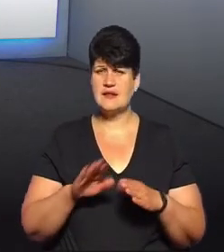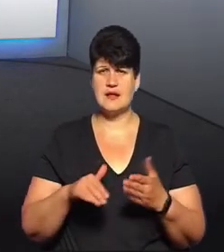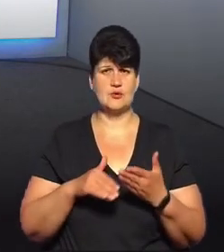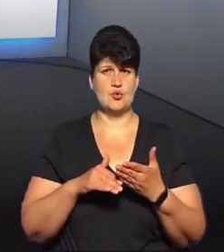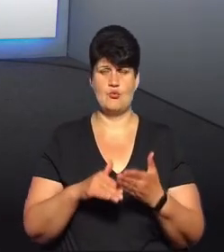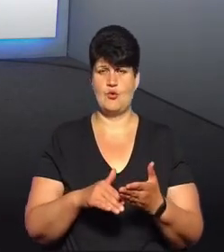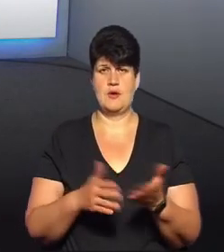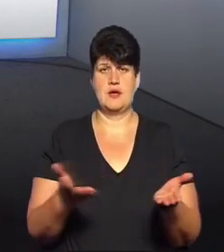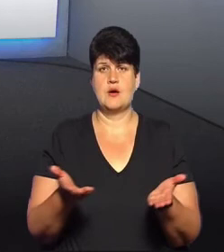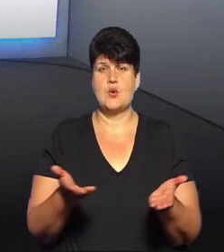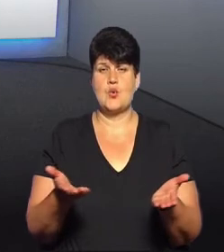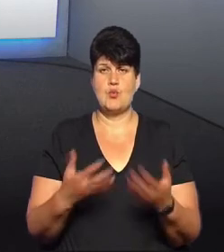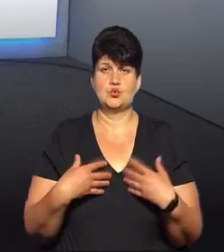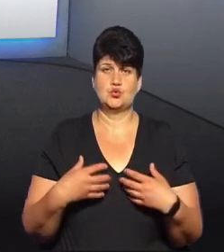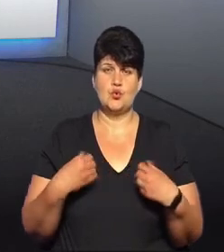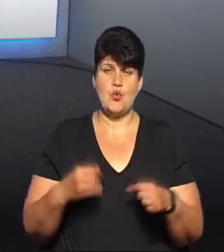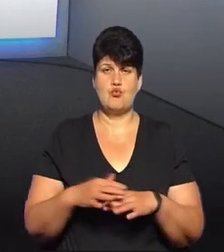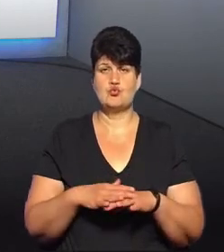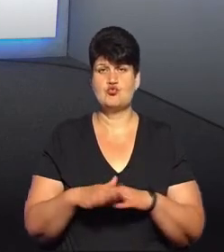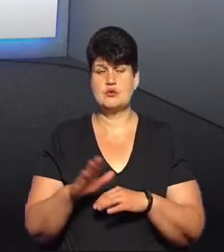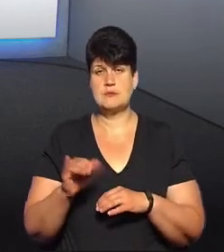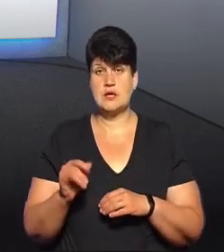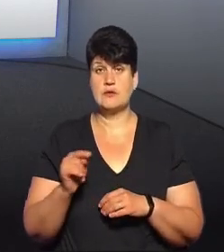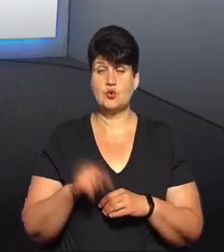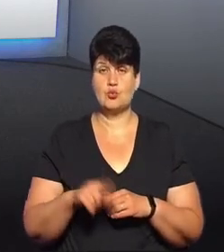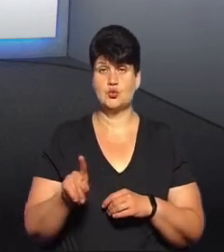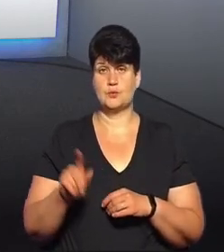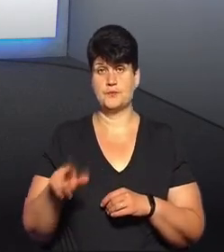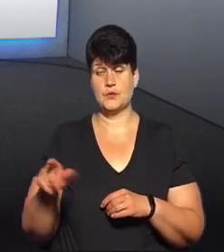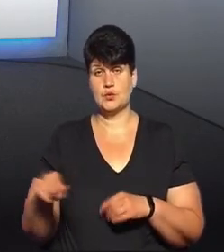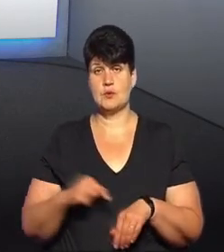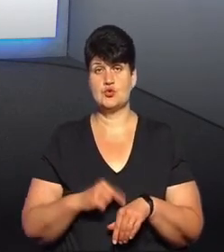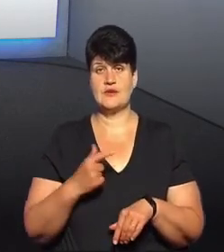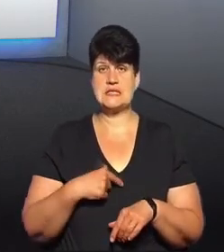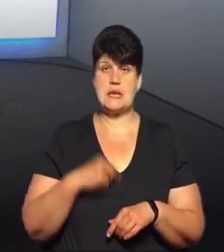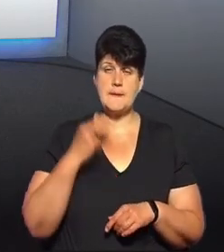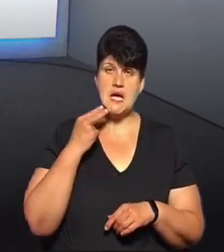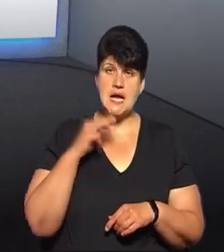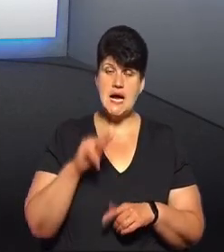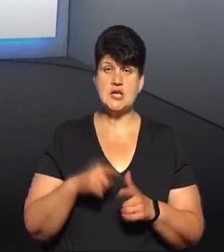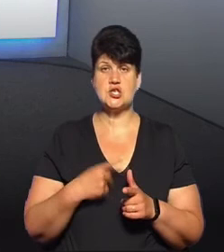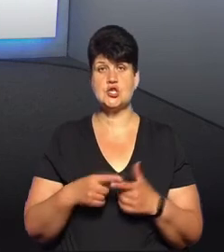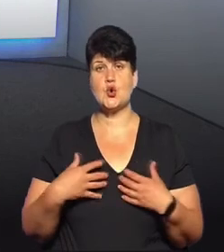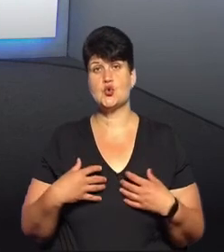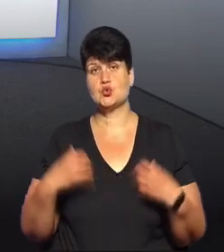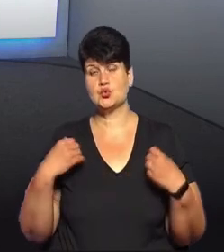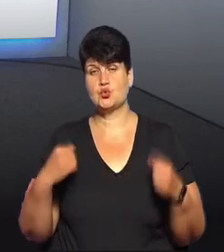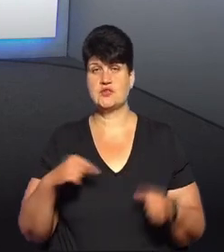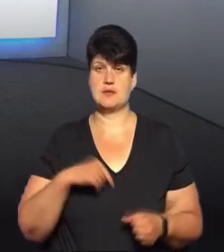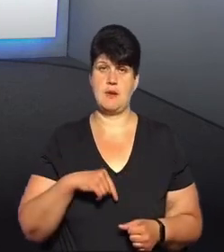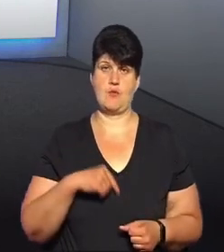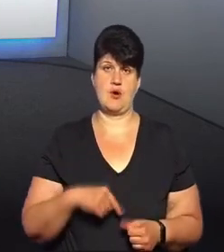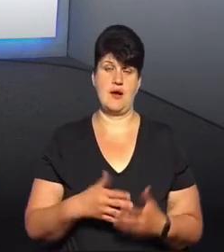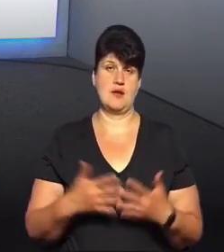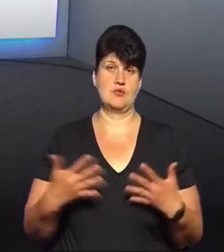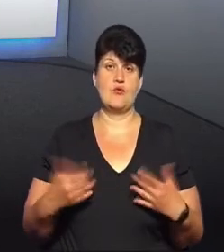такому здоровому суспільству і тому, що люди себе почувають краще, чи там, я не знаю, здоровішими морально і так далі. В кожного є свій